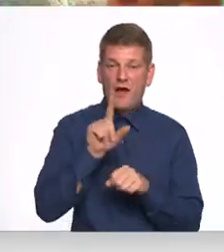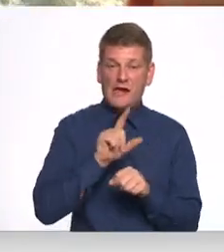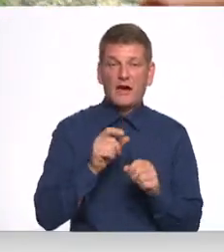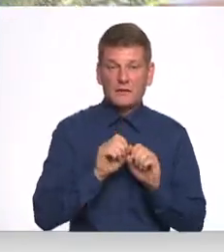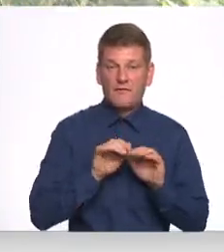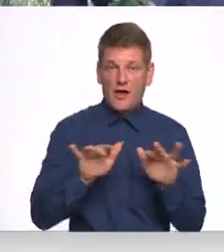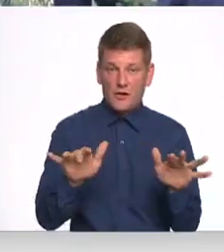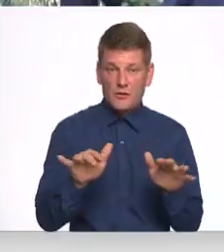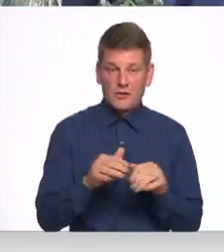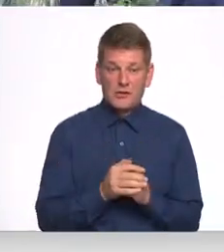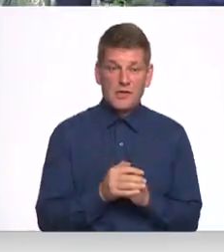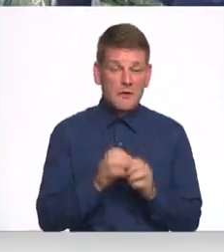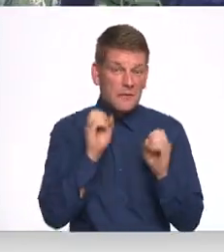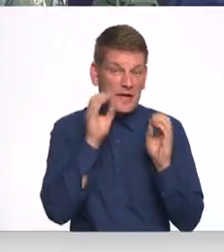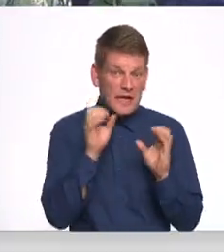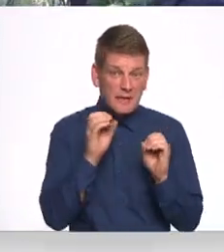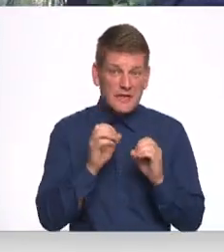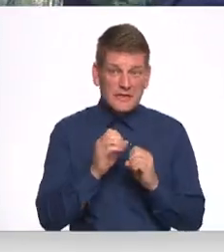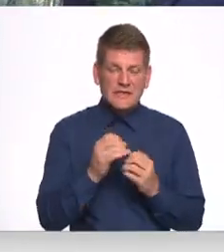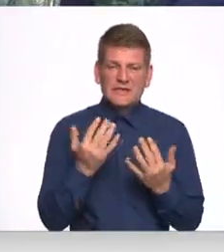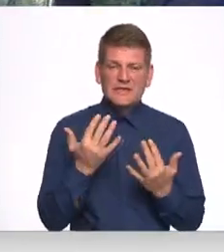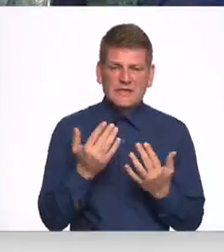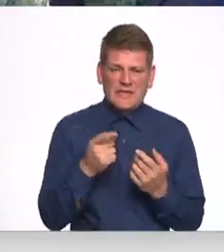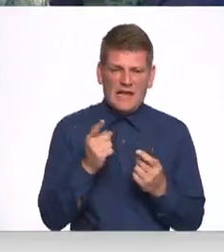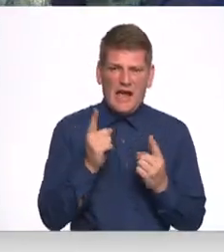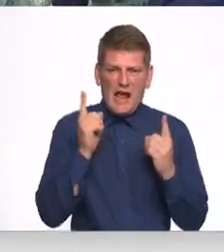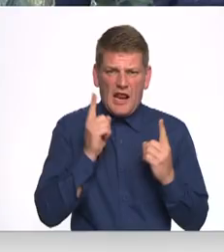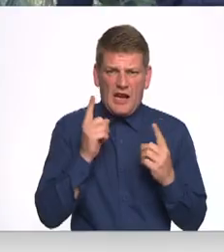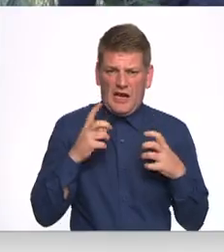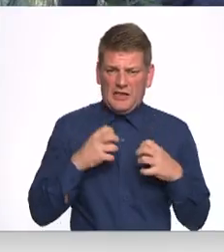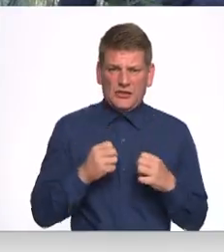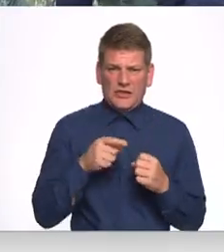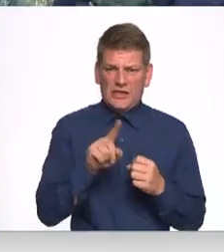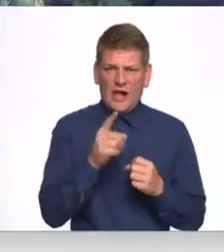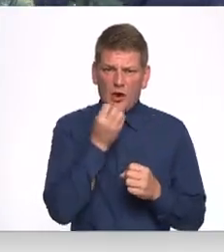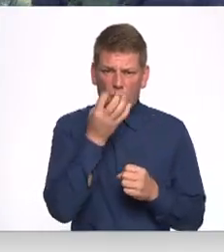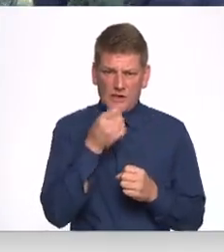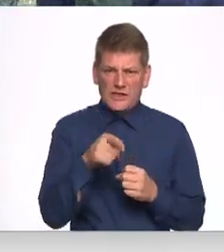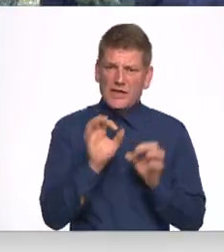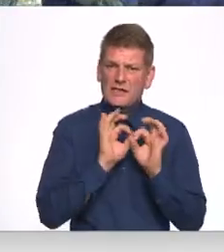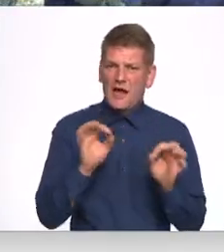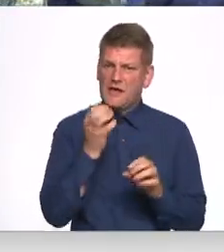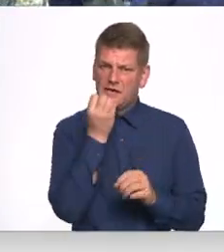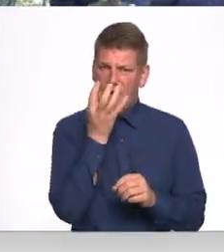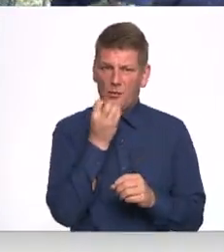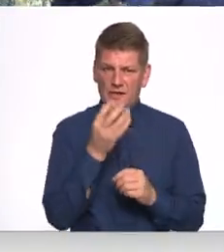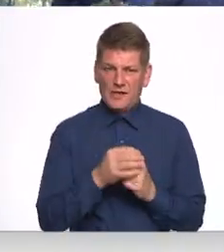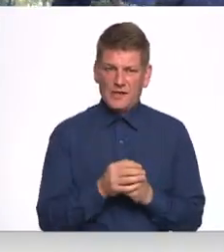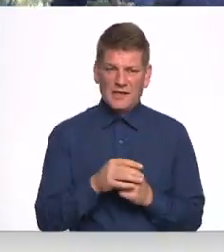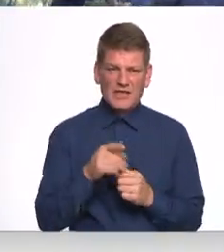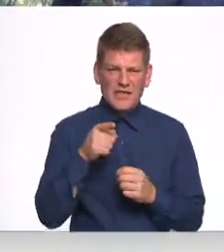vairoties. Tiešām brīnamies, cik ellišķīgi ir tā rozīte, tā skaistā puķīte.